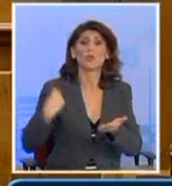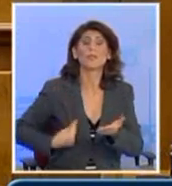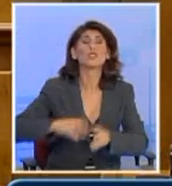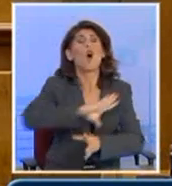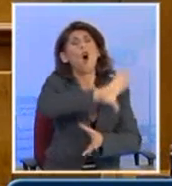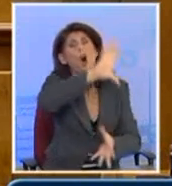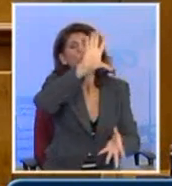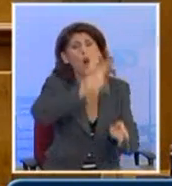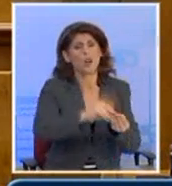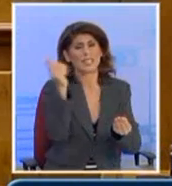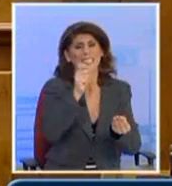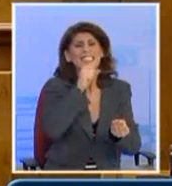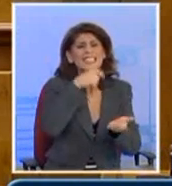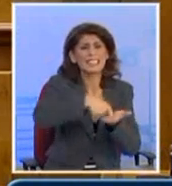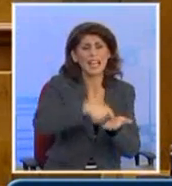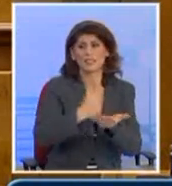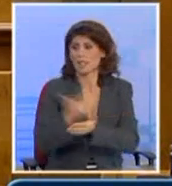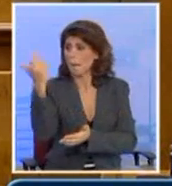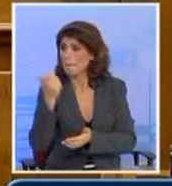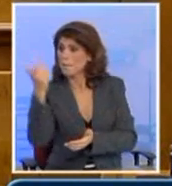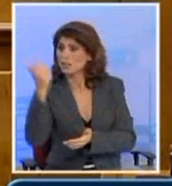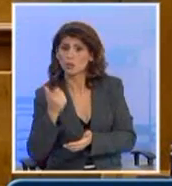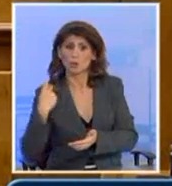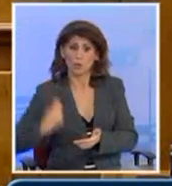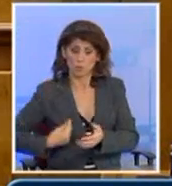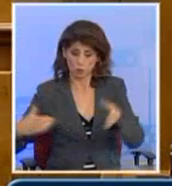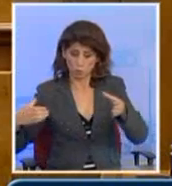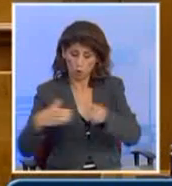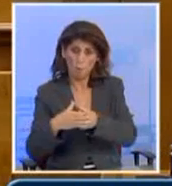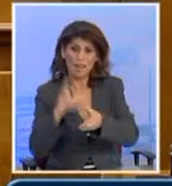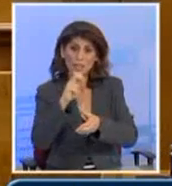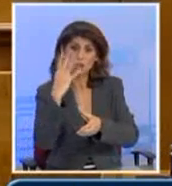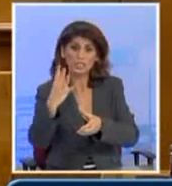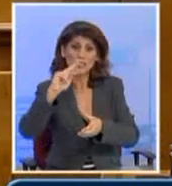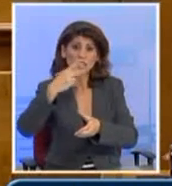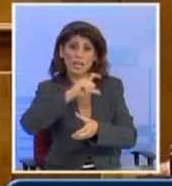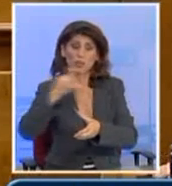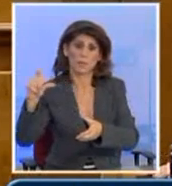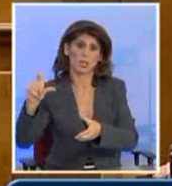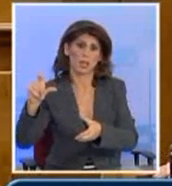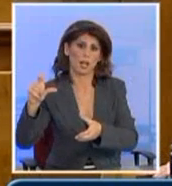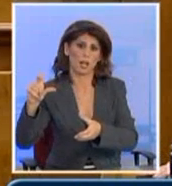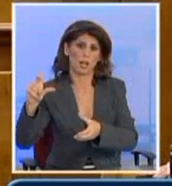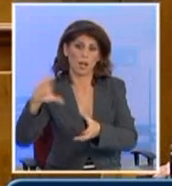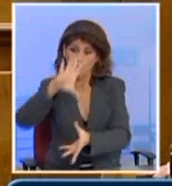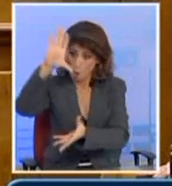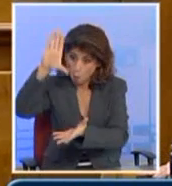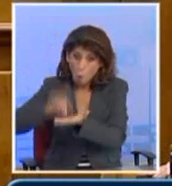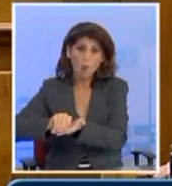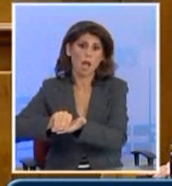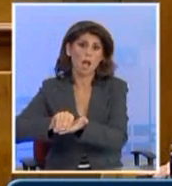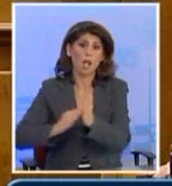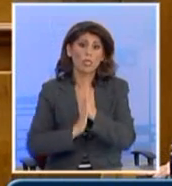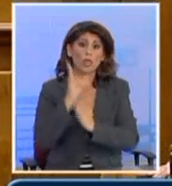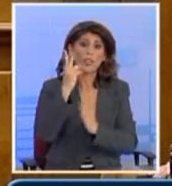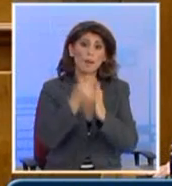οι συντάξεις μαζί και όλοι οι μισθοί του δημόσιου τομέα ήταν 24 δισεκατομμύρια, 12 μονάδες του